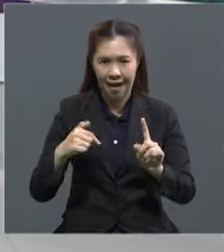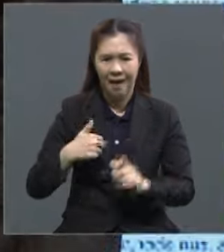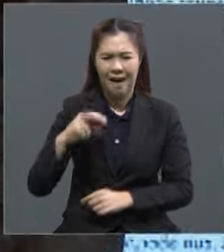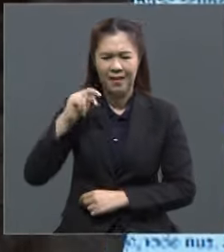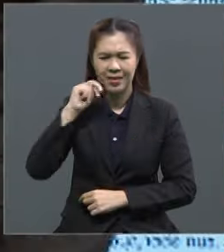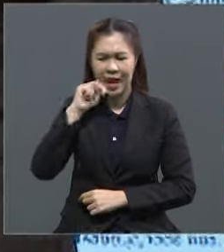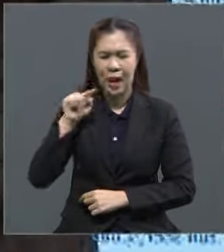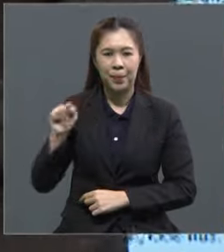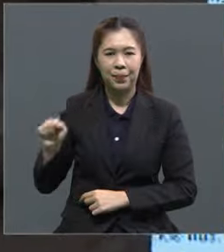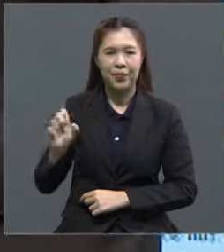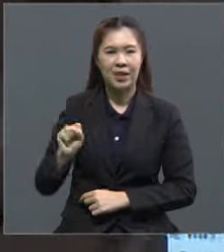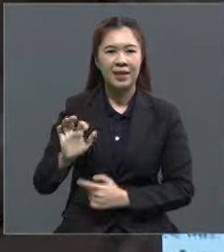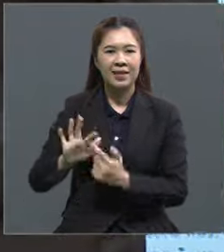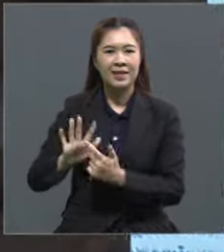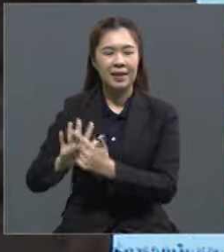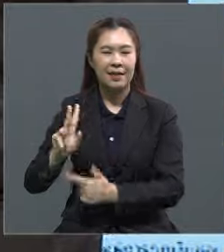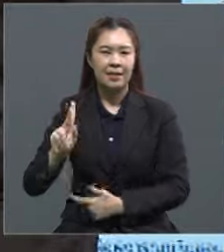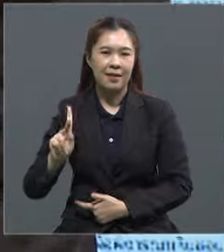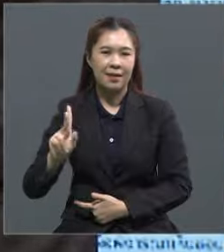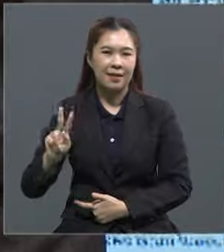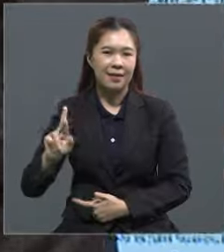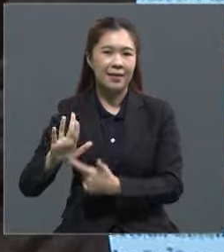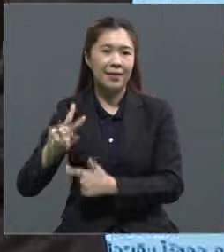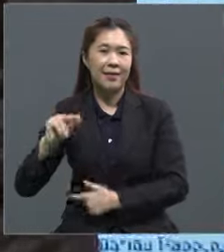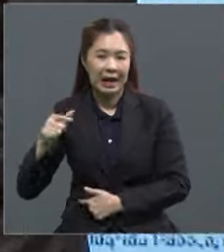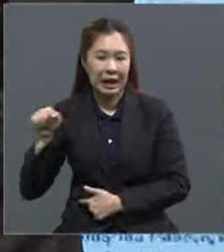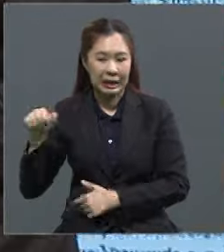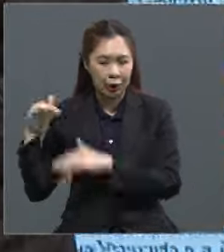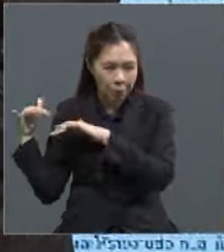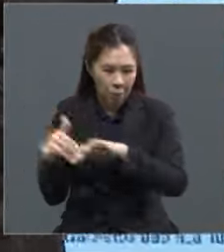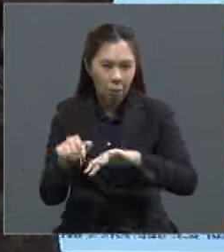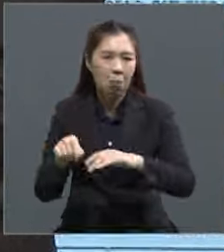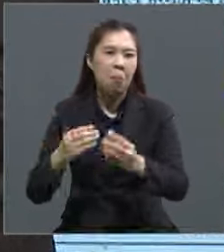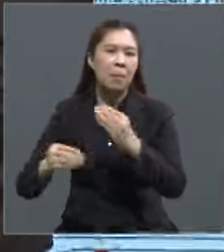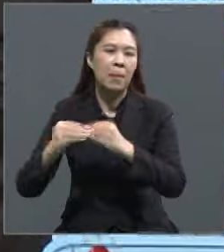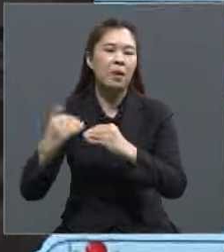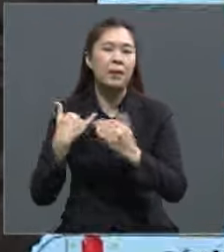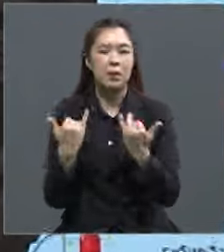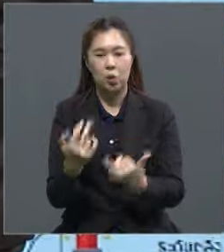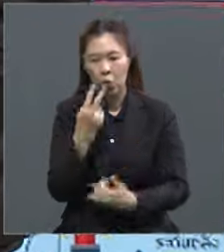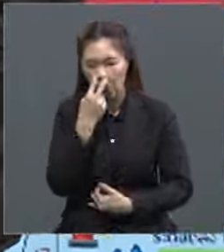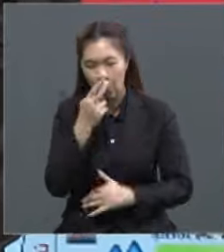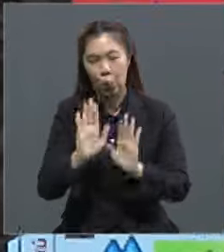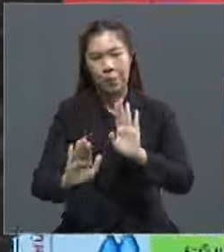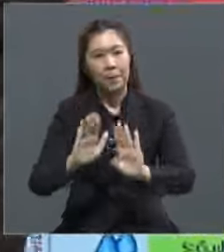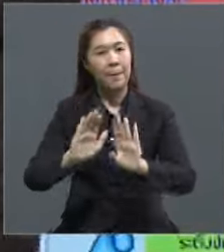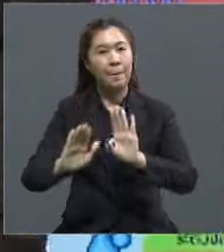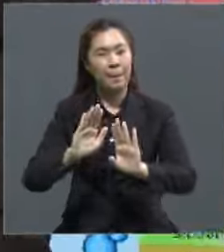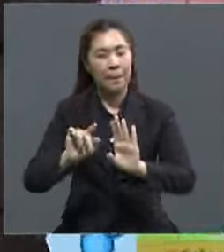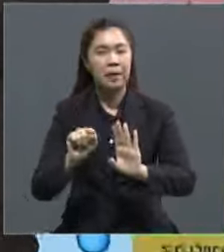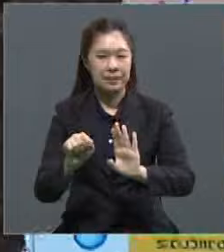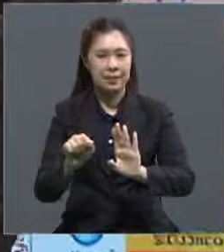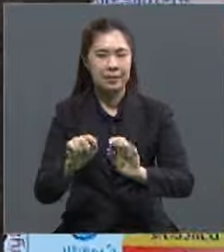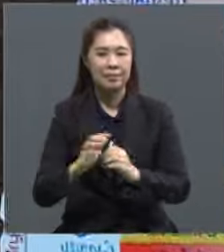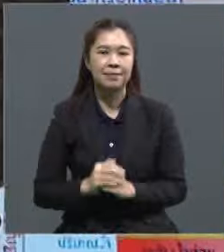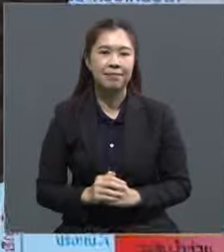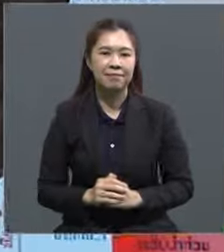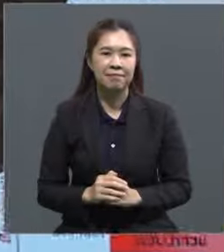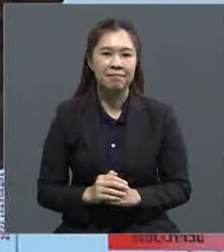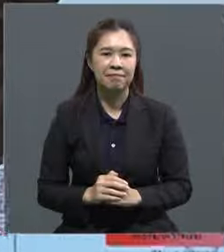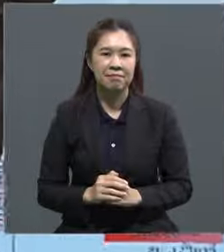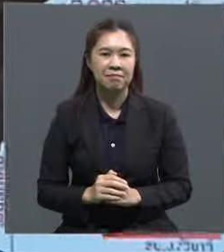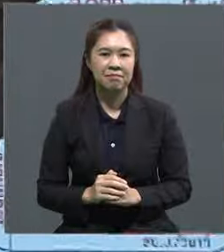กมาด้วยอีกประมาณสัก 100ลูกบาทเมตรต่อวินาทีเพราะฉะนั้นเราประเมินว่าน้ำสูงสุดที่จะมาเหนือเขื่อนเจ้าพระยาเนี่ยอาจจะมีการที่จะ